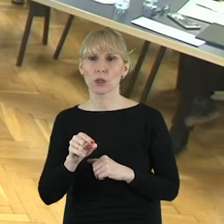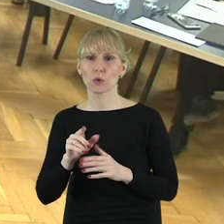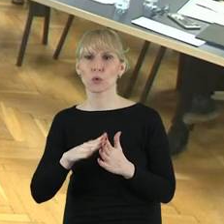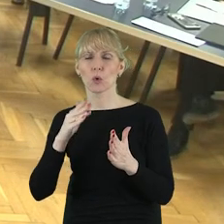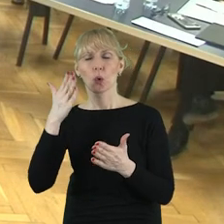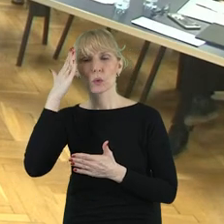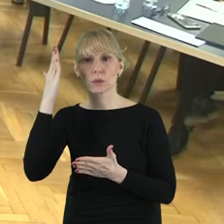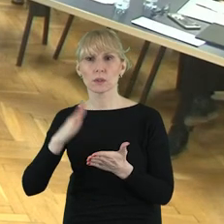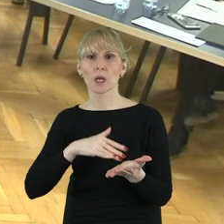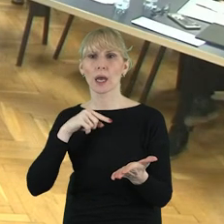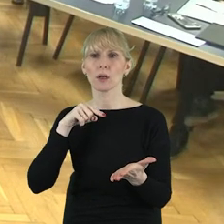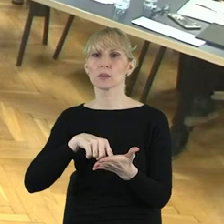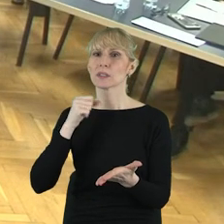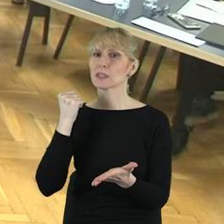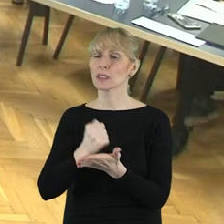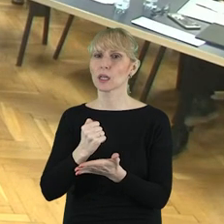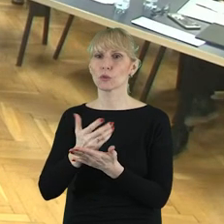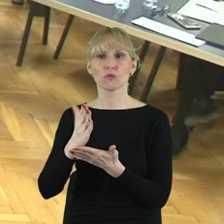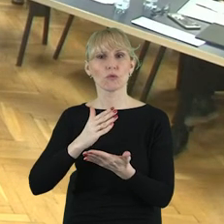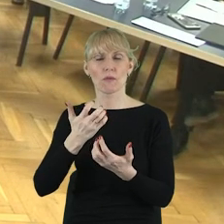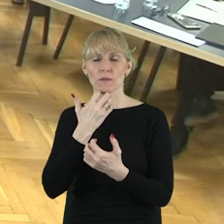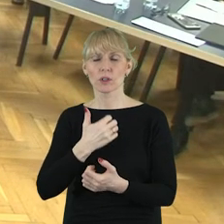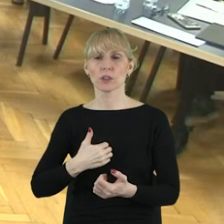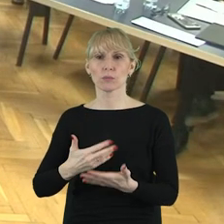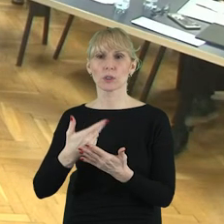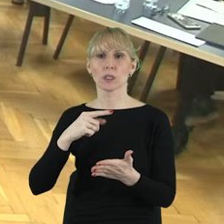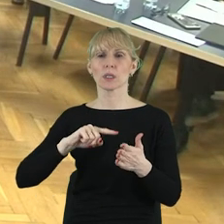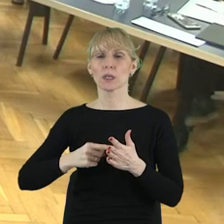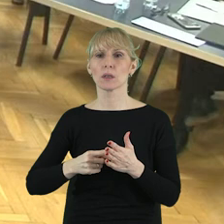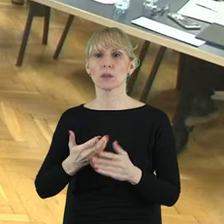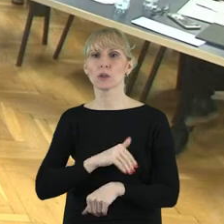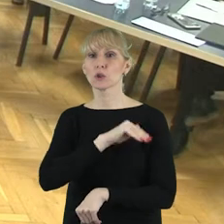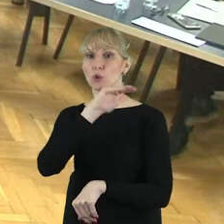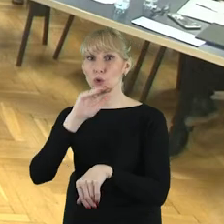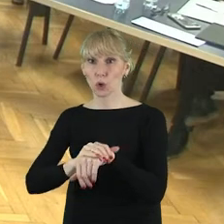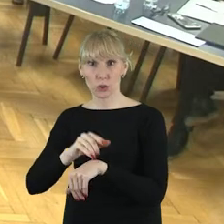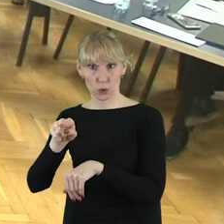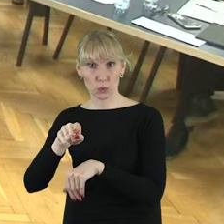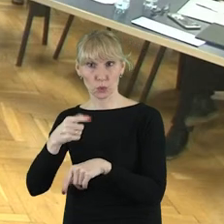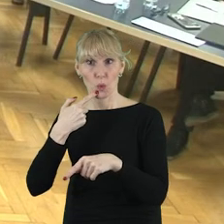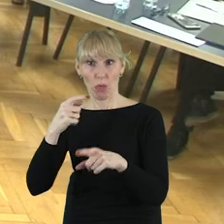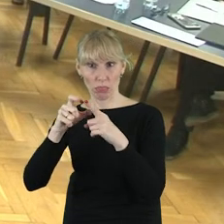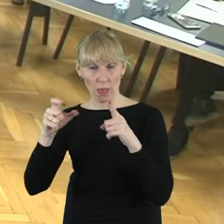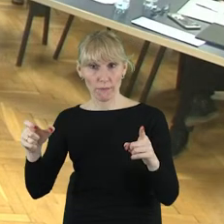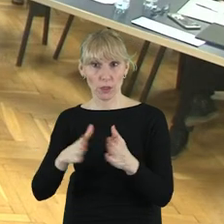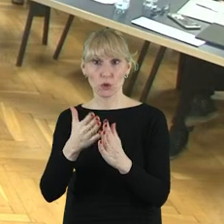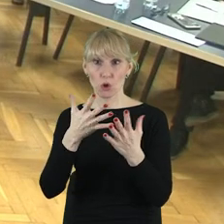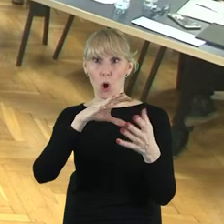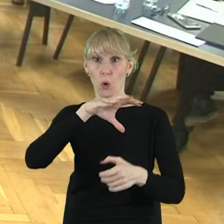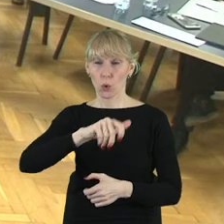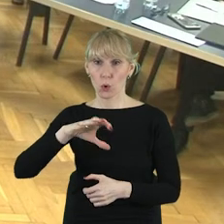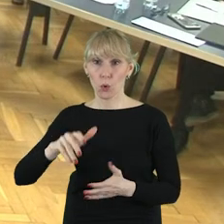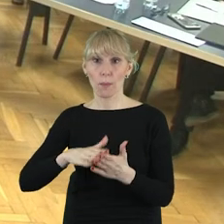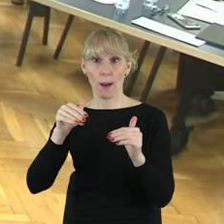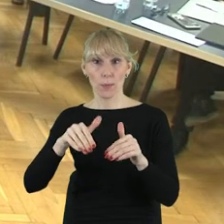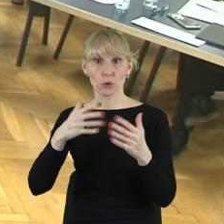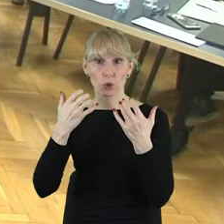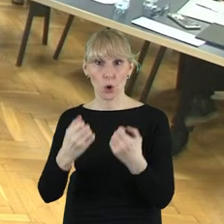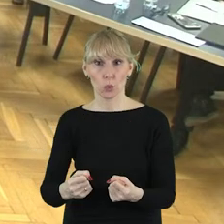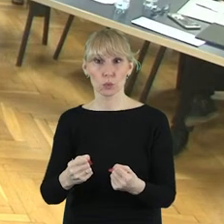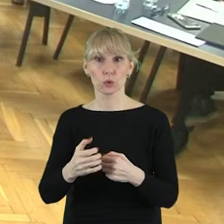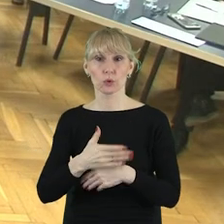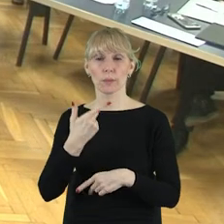z definicją grupa osób może otrzymać decyzję o wpisie producenta do ewidencji producentów? Jeśli tak, to jakie propozycje